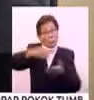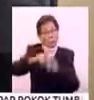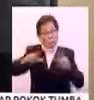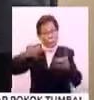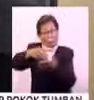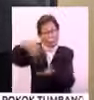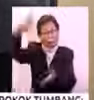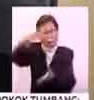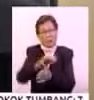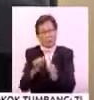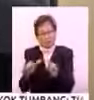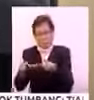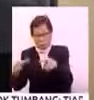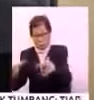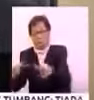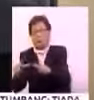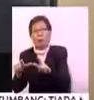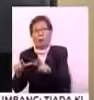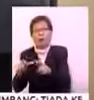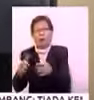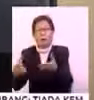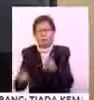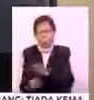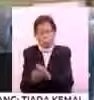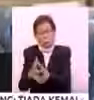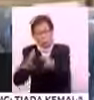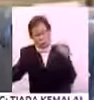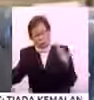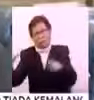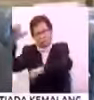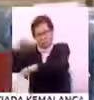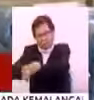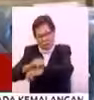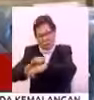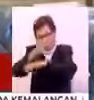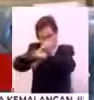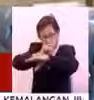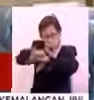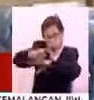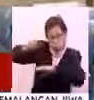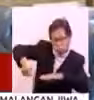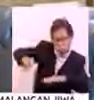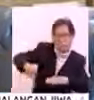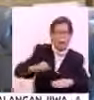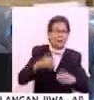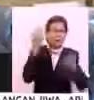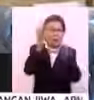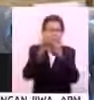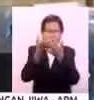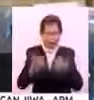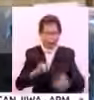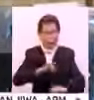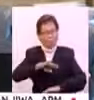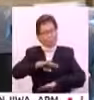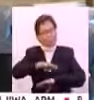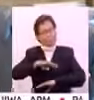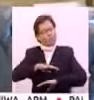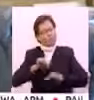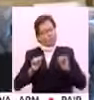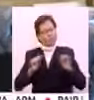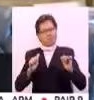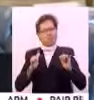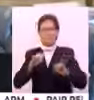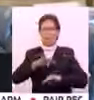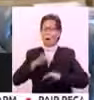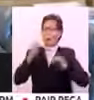ni skandal-skandal yang besar yang mereka ditangkap, didakwa. Sehingga hari ini saya amat berpuas hati kerana